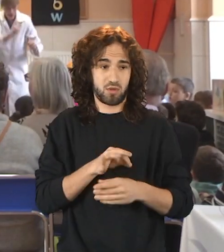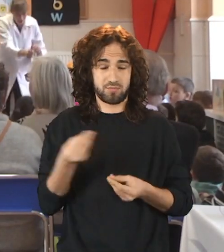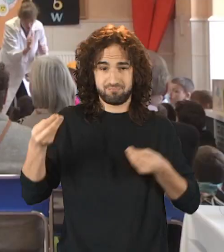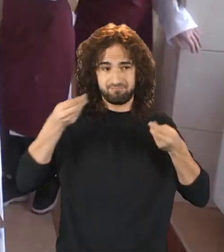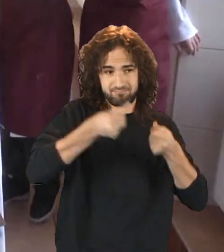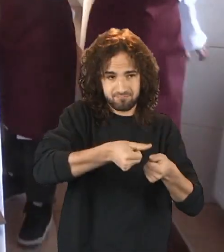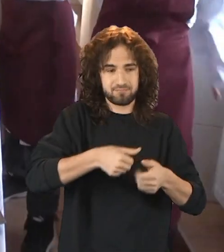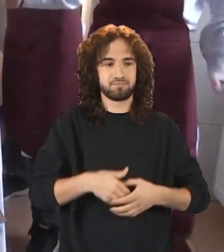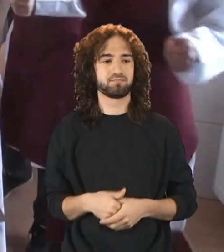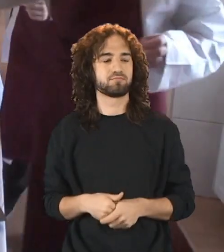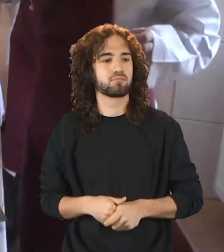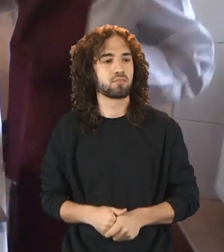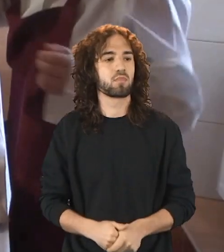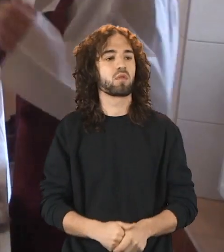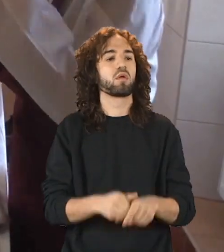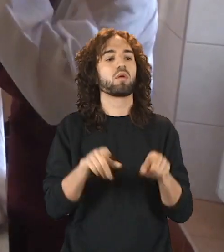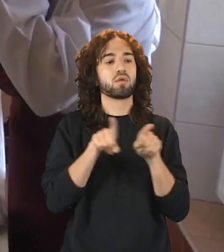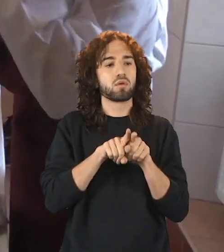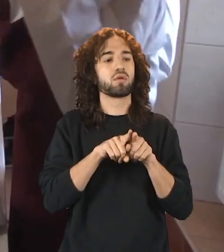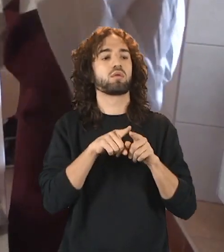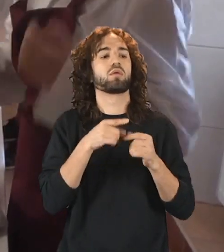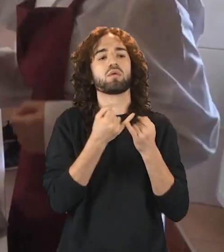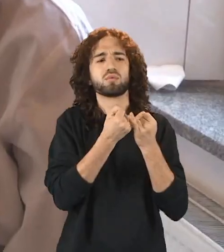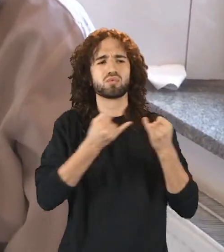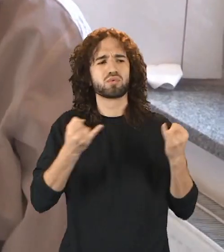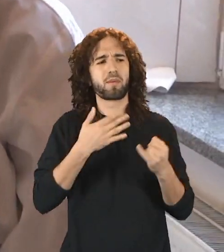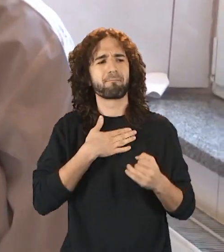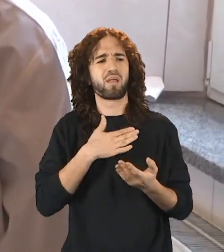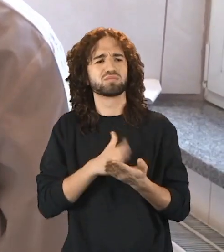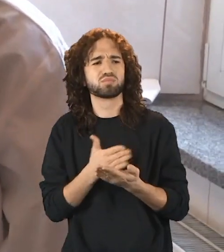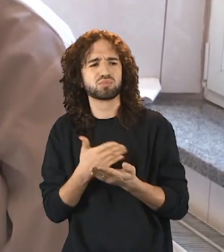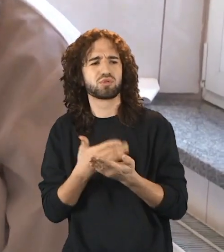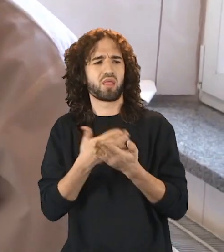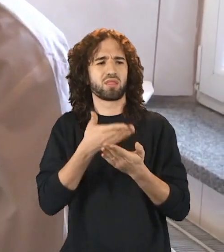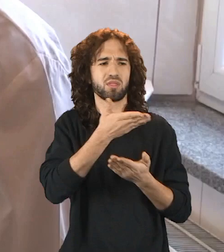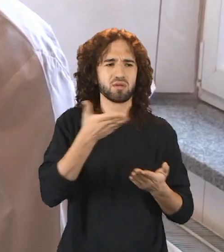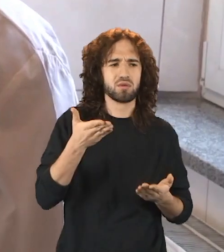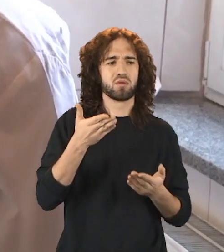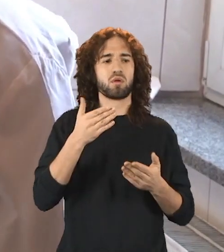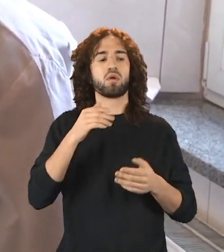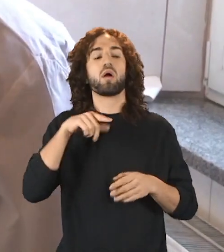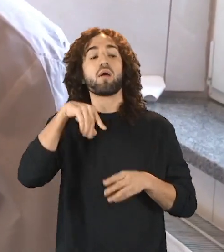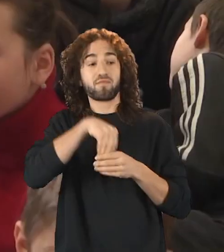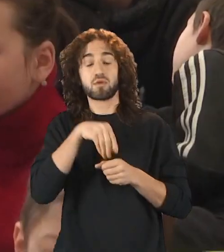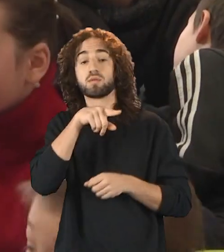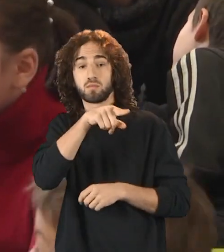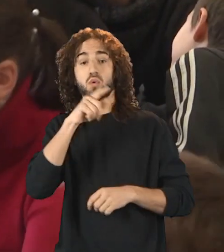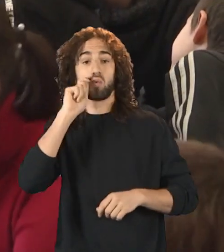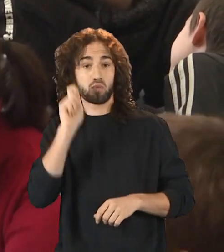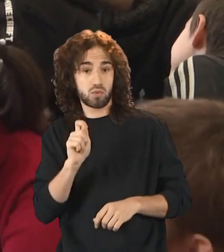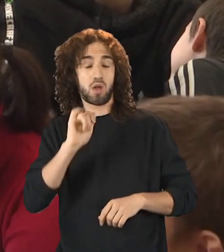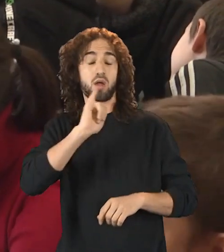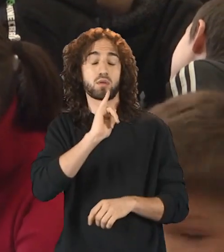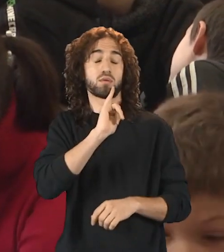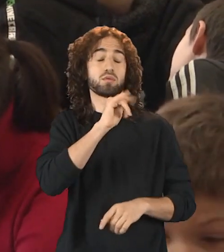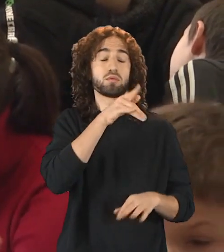tego projektu. Zakupiono także sprzęt rekreacyjny, z którego korzystają dzieci z Polski i Ukrainy, które razem uczą się w ośrodku przy